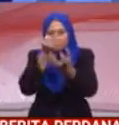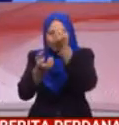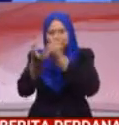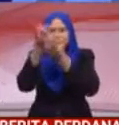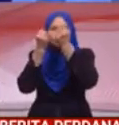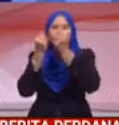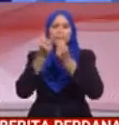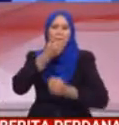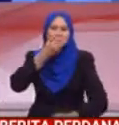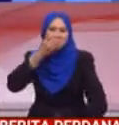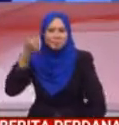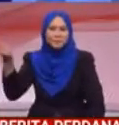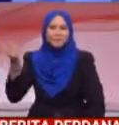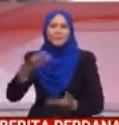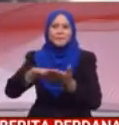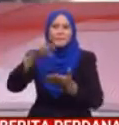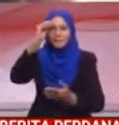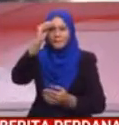lebih berkesan.